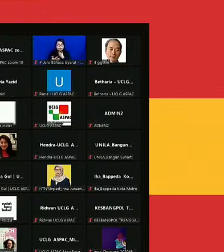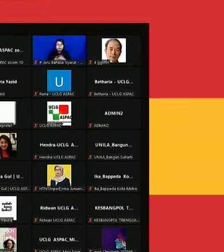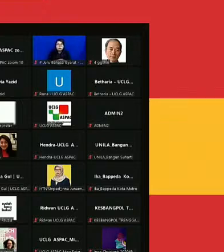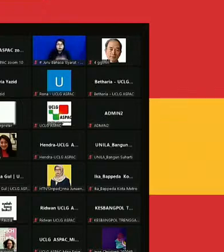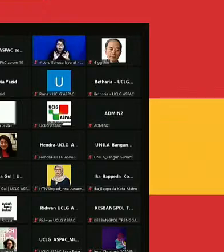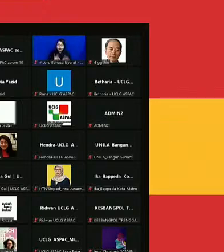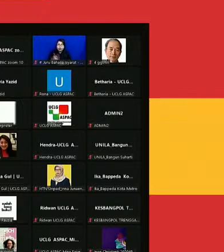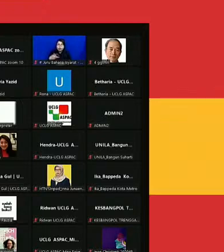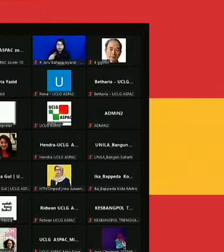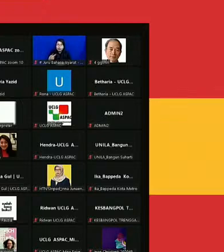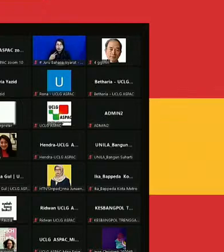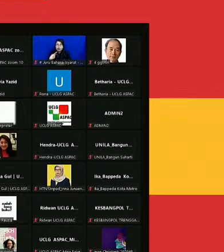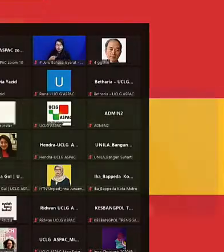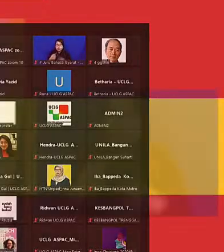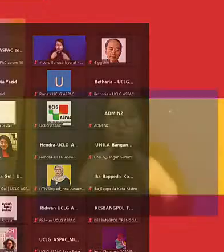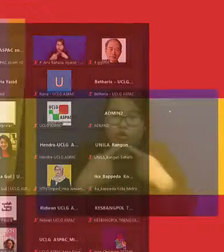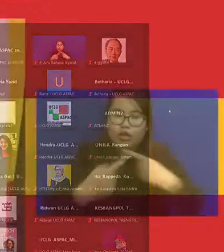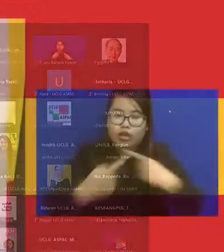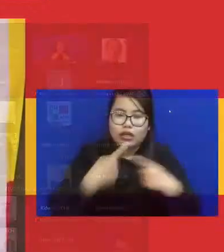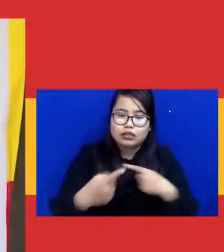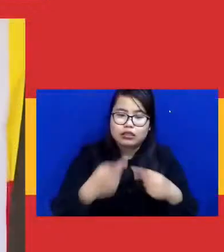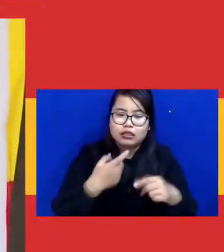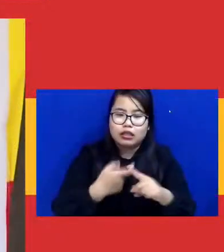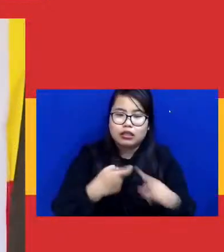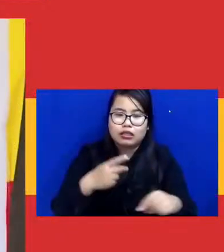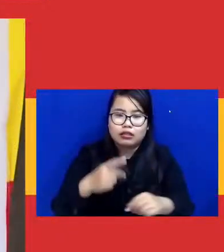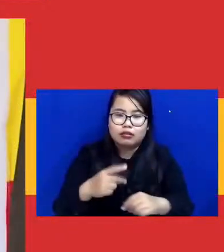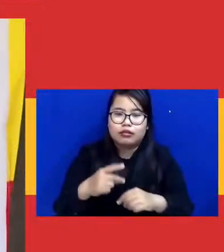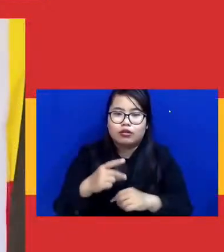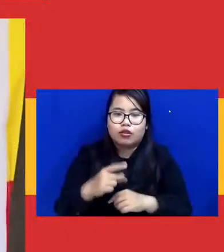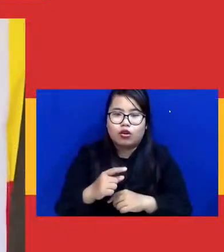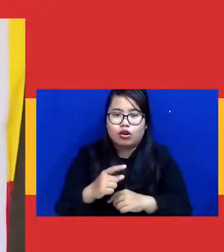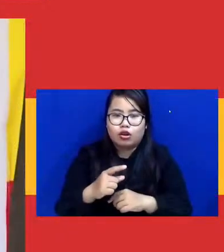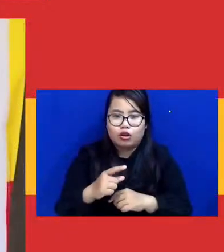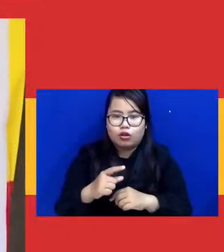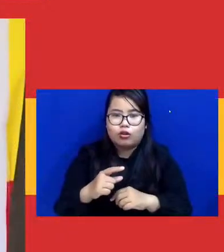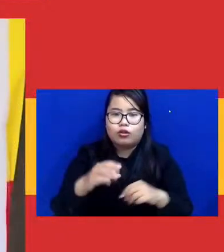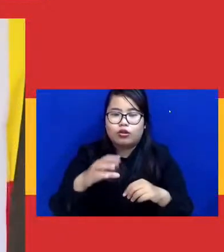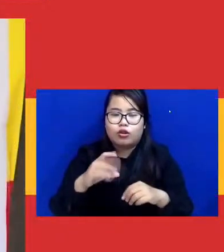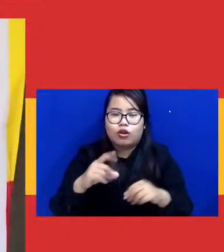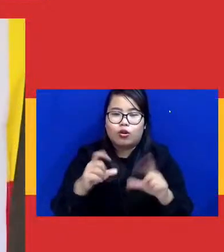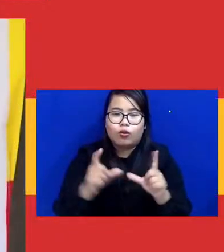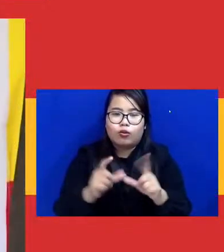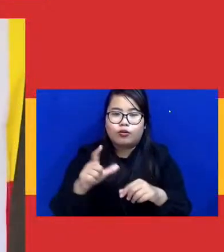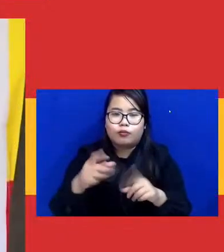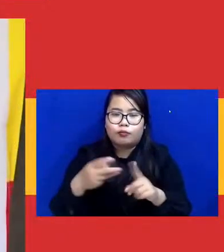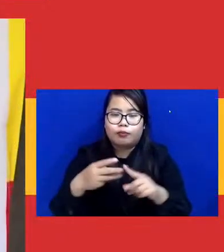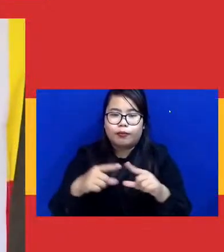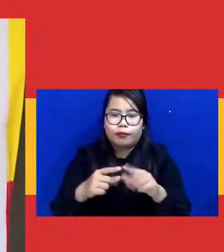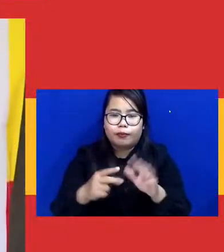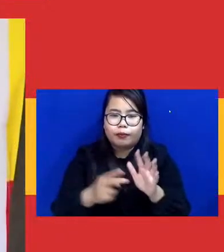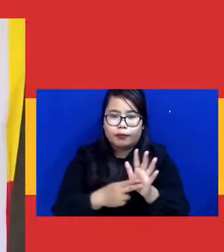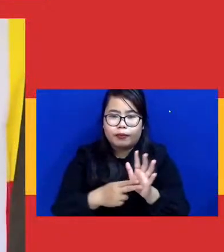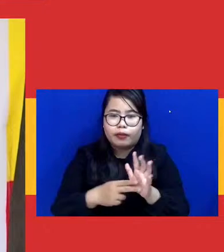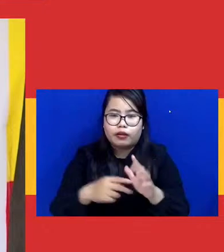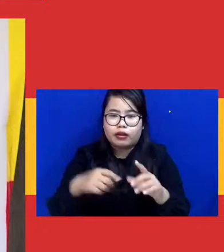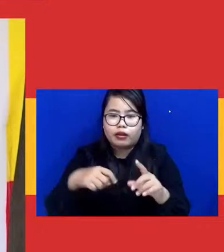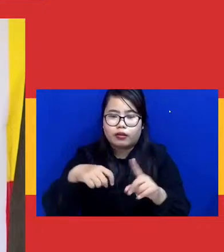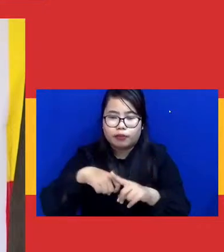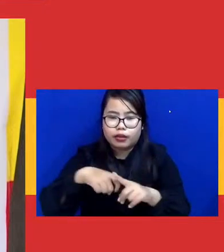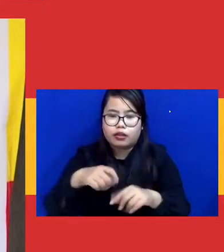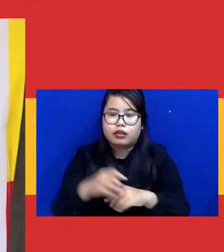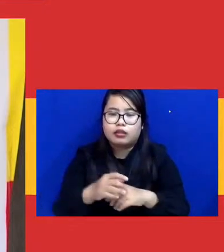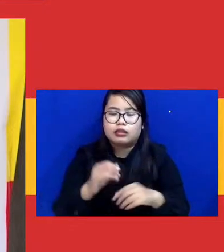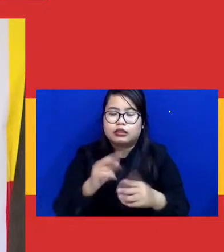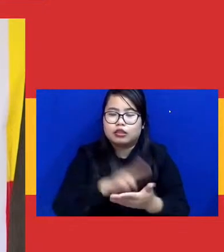kami dengan koordinasi dari Roel Wallenberg Institute, lalu di dalamnya ada kami dari UNPAR, Universitas Katolik